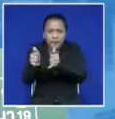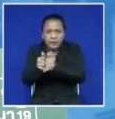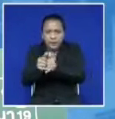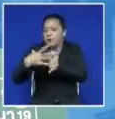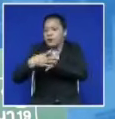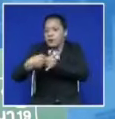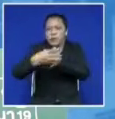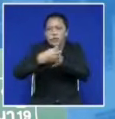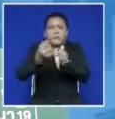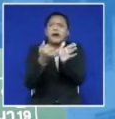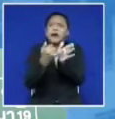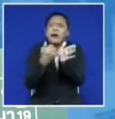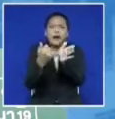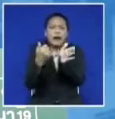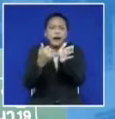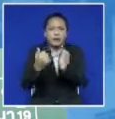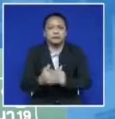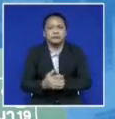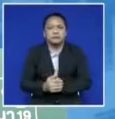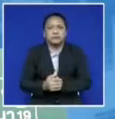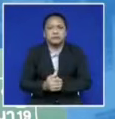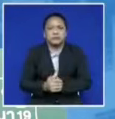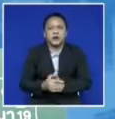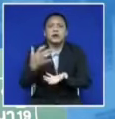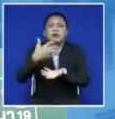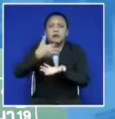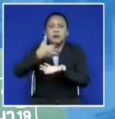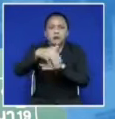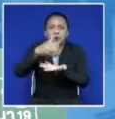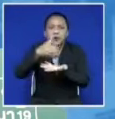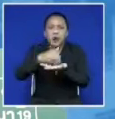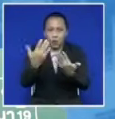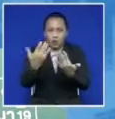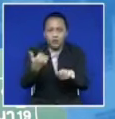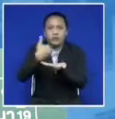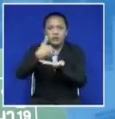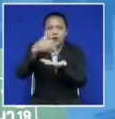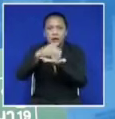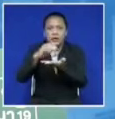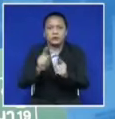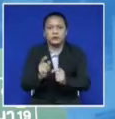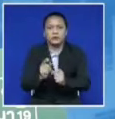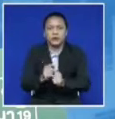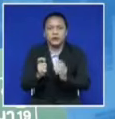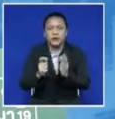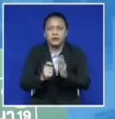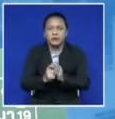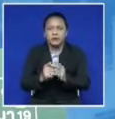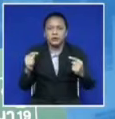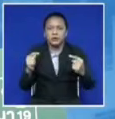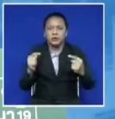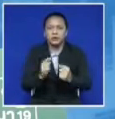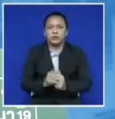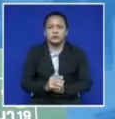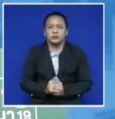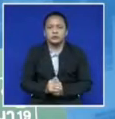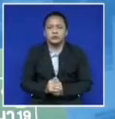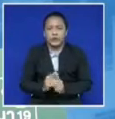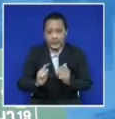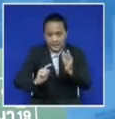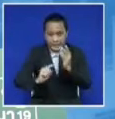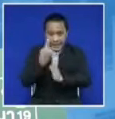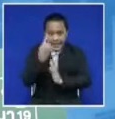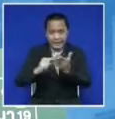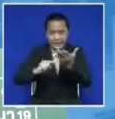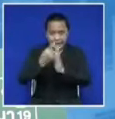ดการติดเชื้อจำนวนมากนะครับการรายงานในวันนี้นะครับเป็นการรายงานผลในระยะแรกเท่